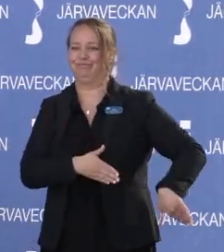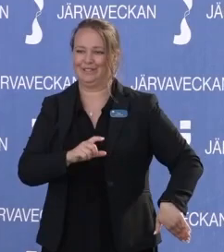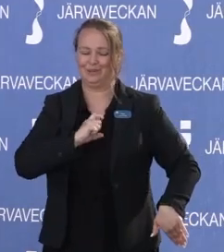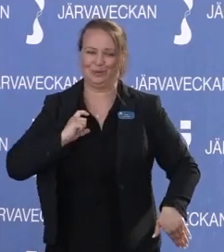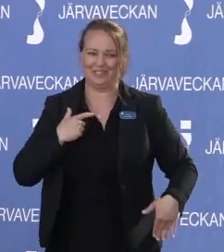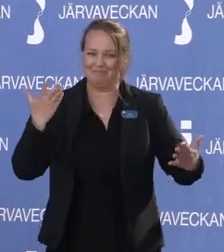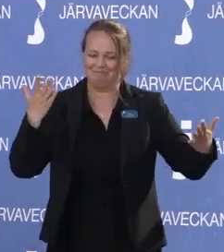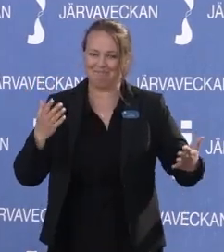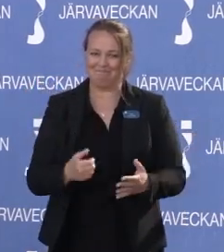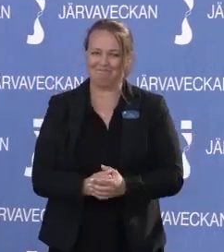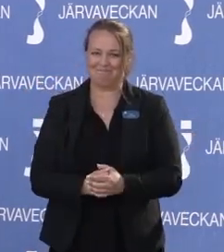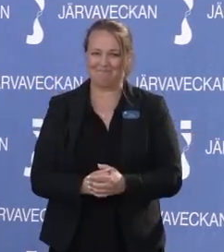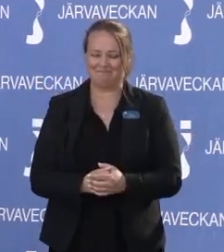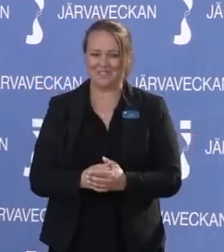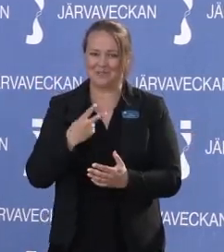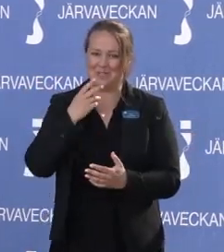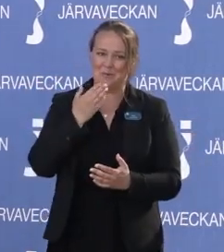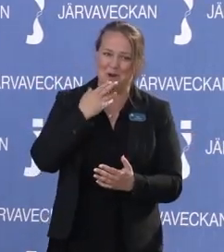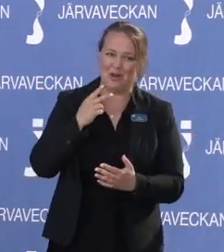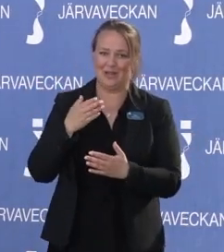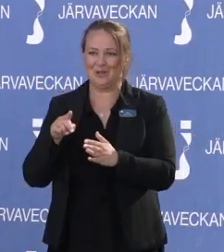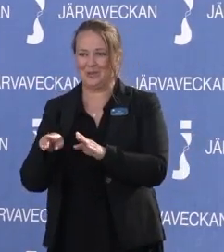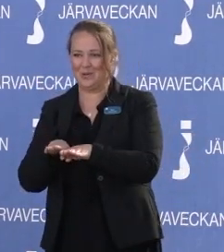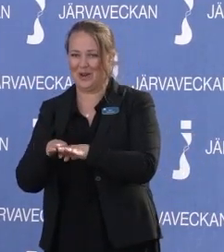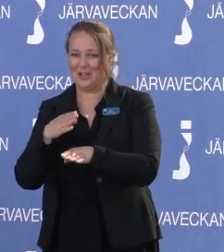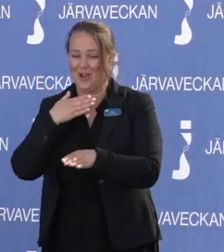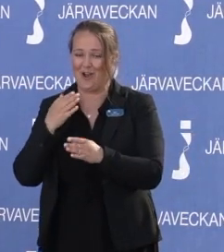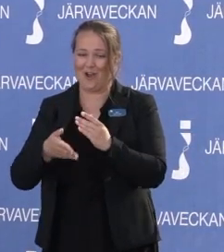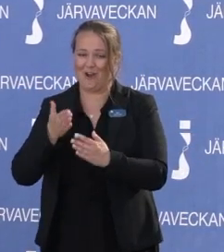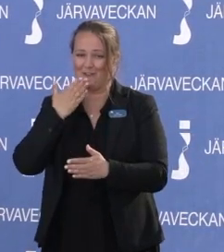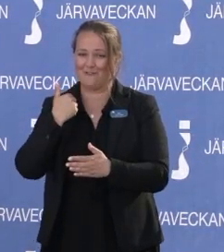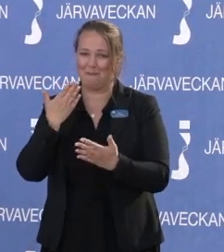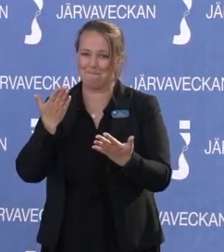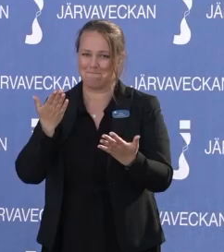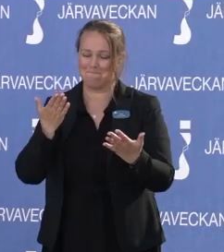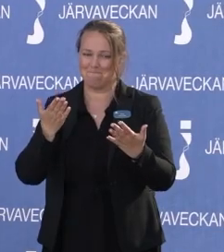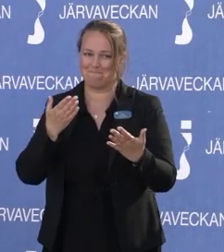perspektiv man har. Kompletterade eller utkonkurrerade, vad tror du?